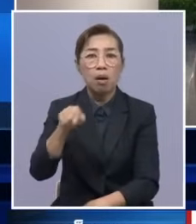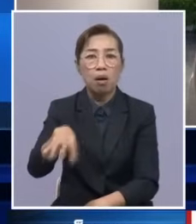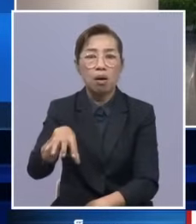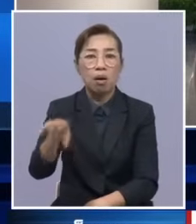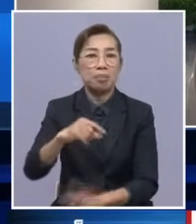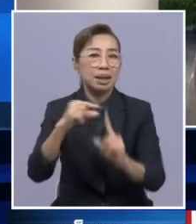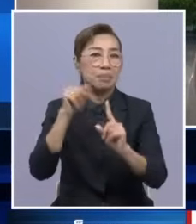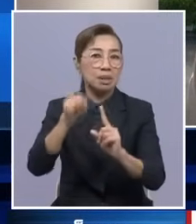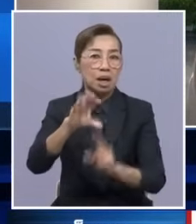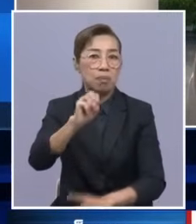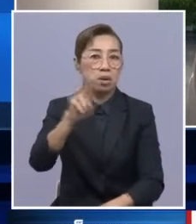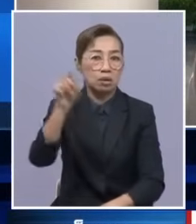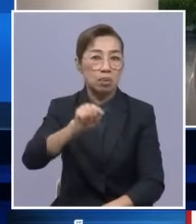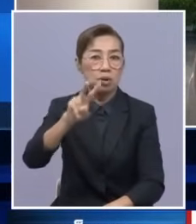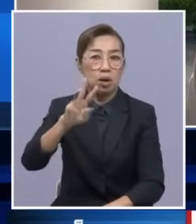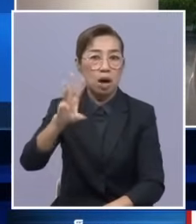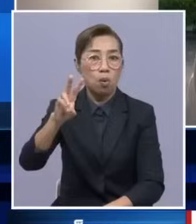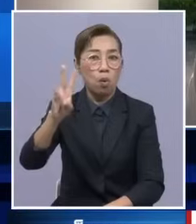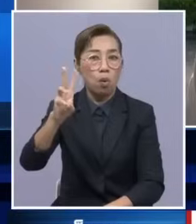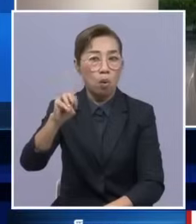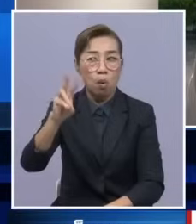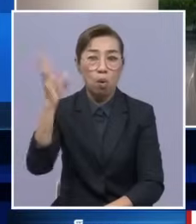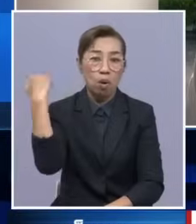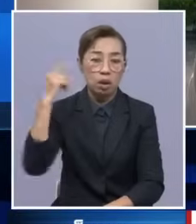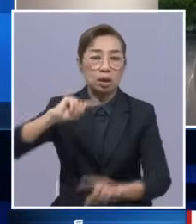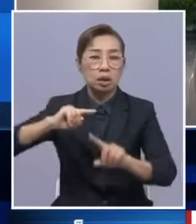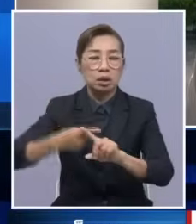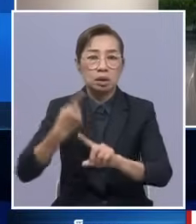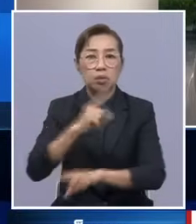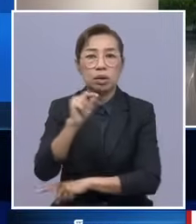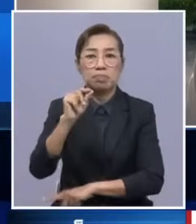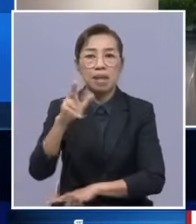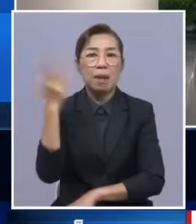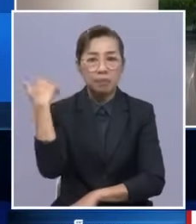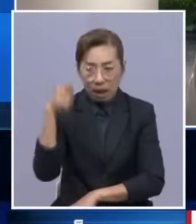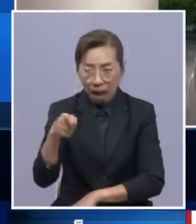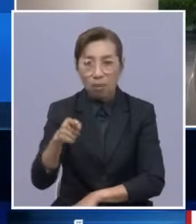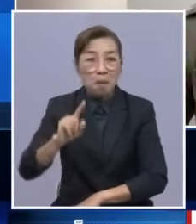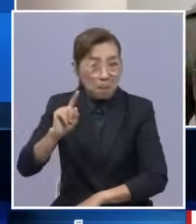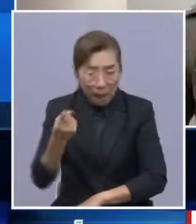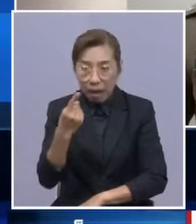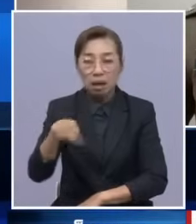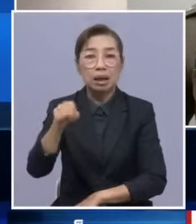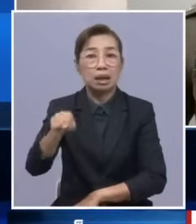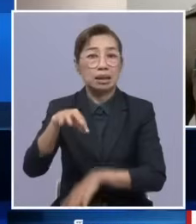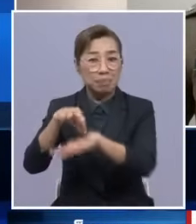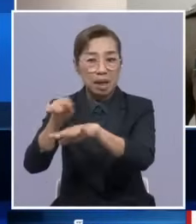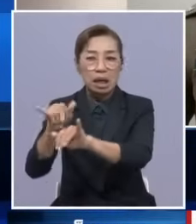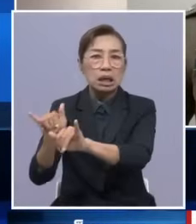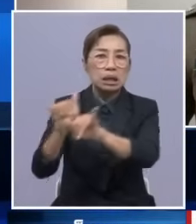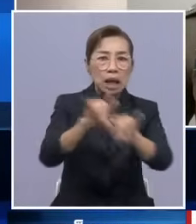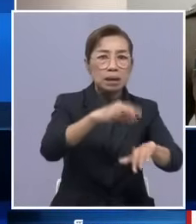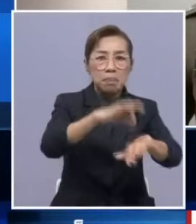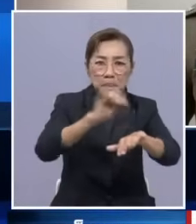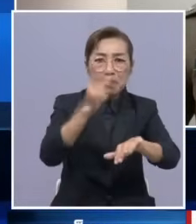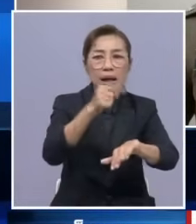ที่52/2566เมื่อวันที่23มกราคมที่ผ่านมาการที่โดนแต่งตั้งให้ย้ายตำแหน่งไปมา